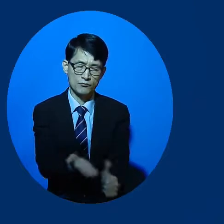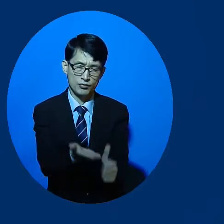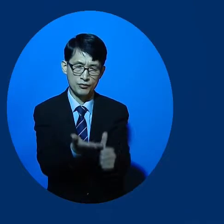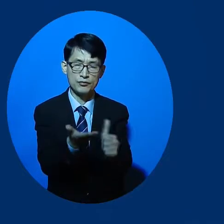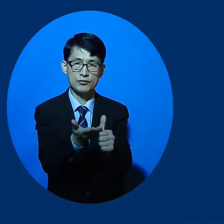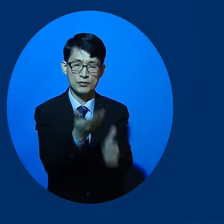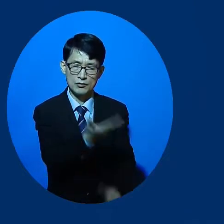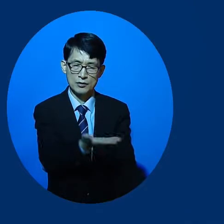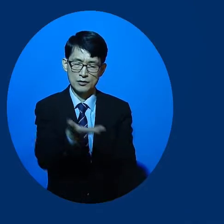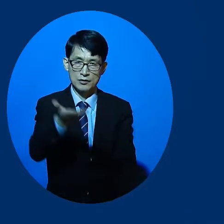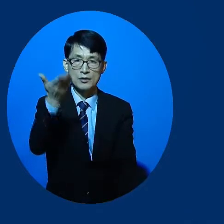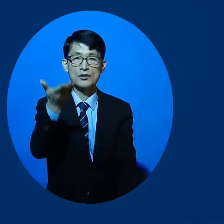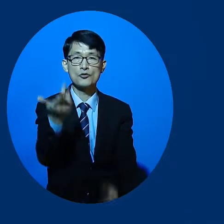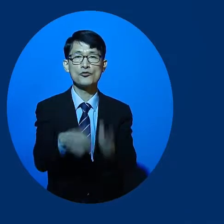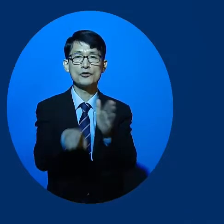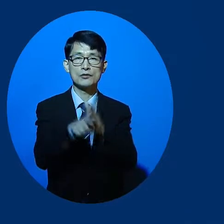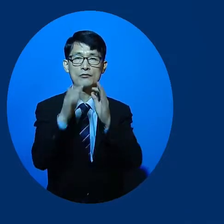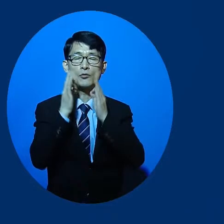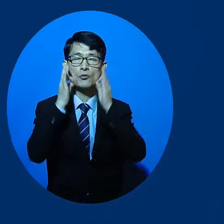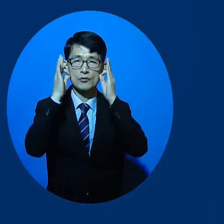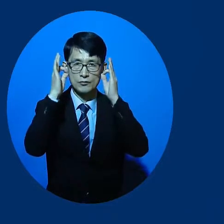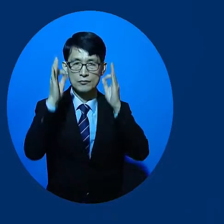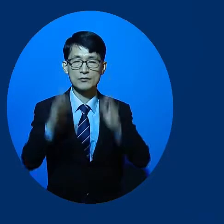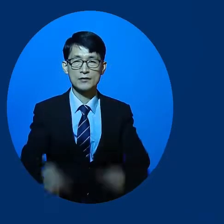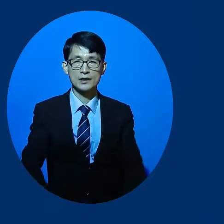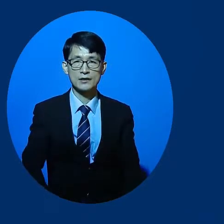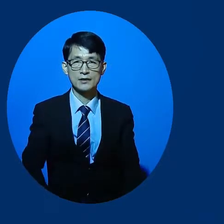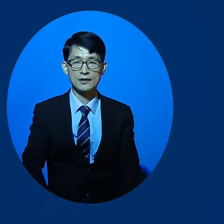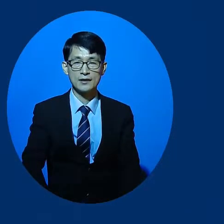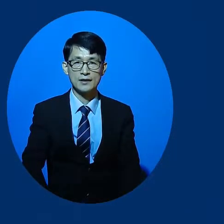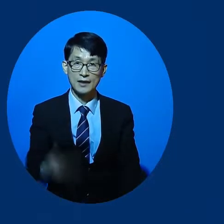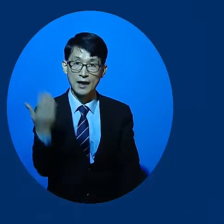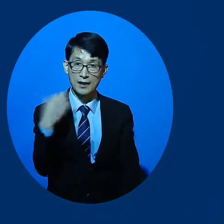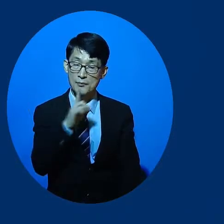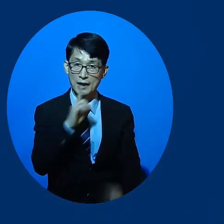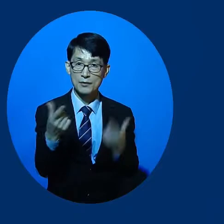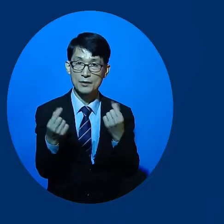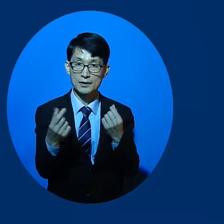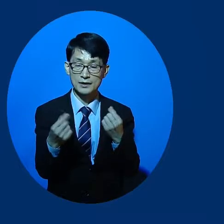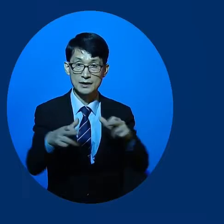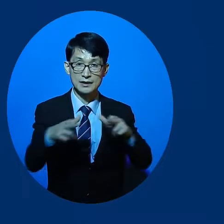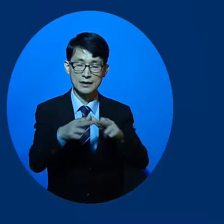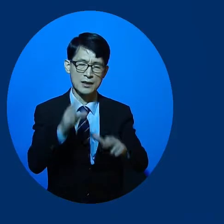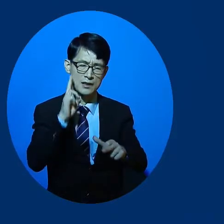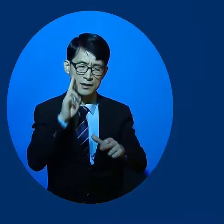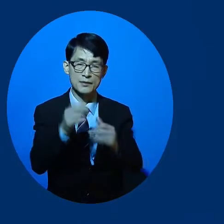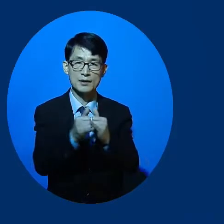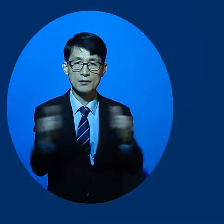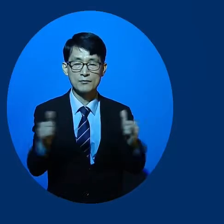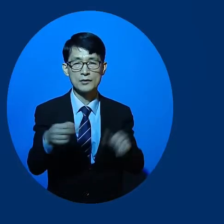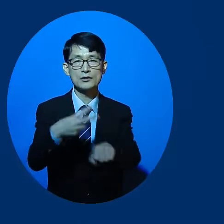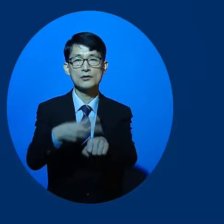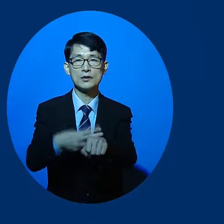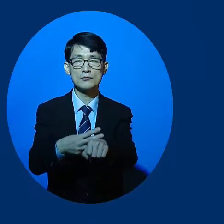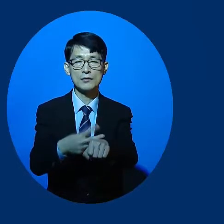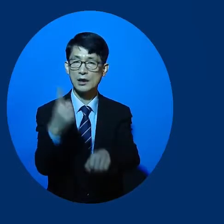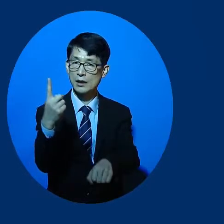앞에서도 설명드렸다시피 중증 장애인의 경우에는 강사를 2명 투입하는 등도 좋은 방법이 될 수